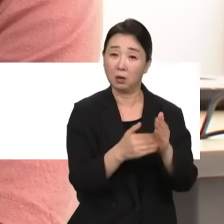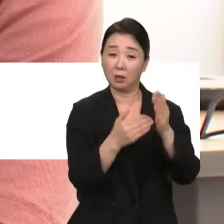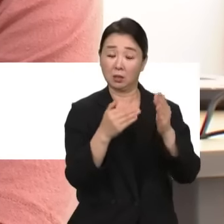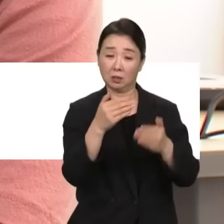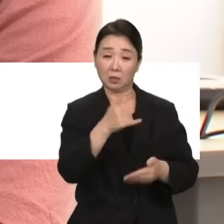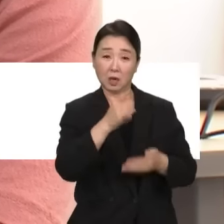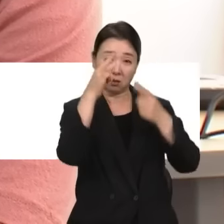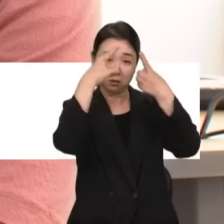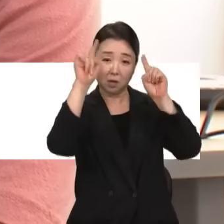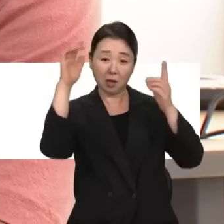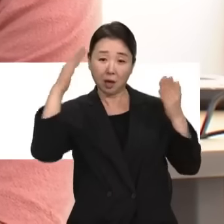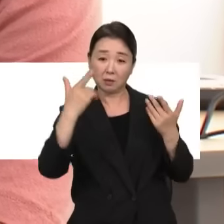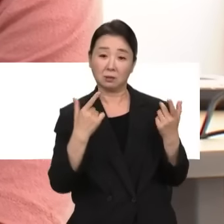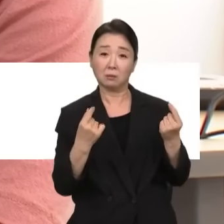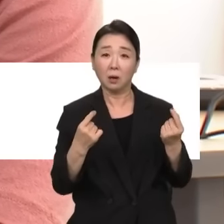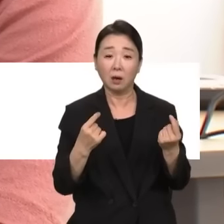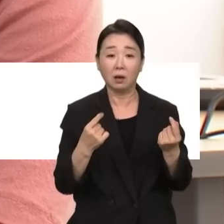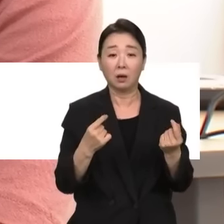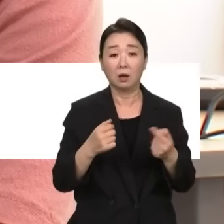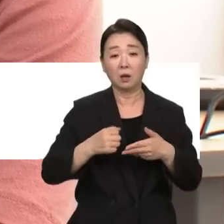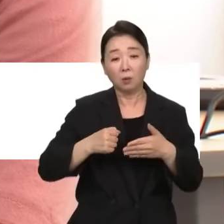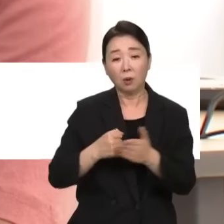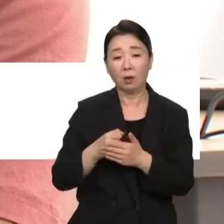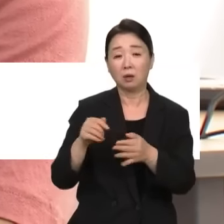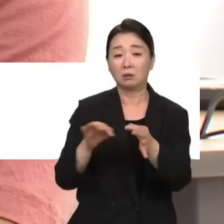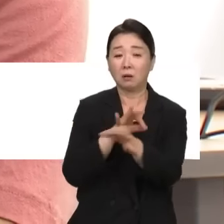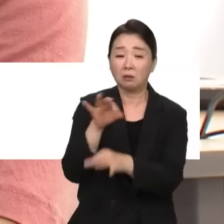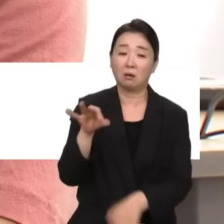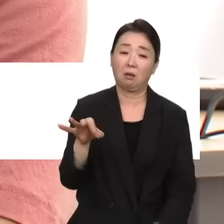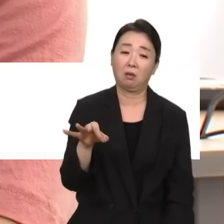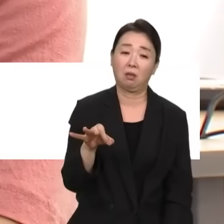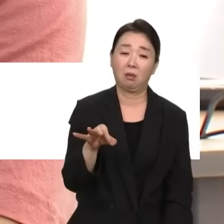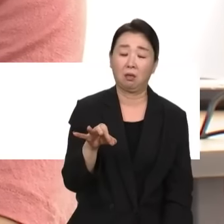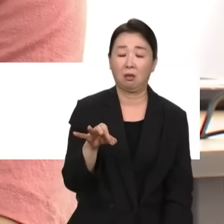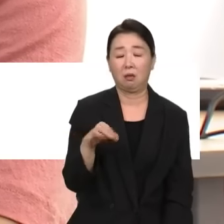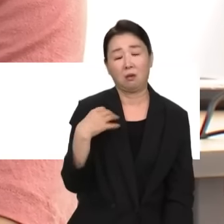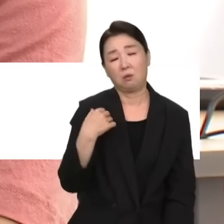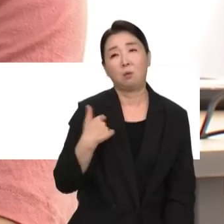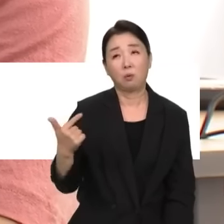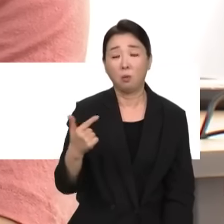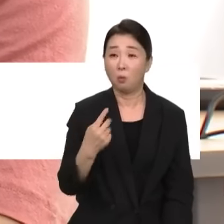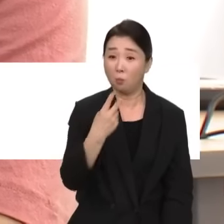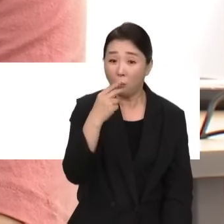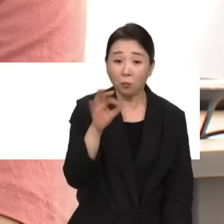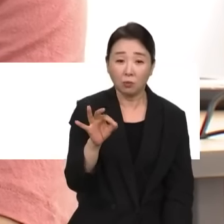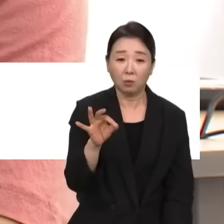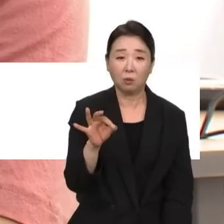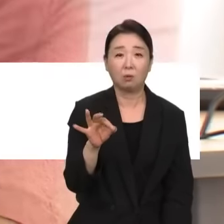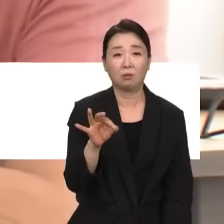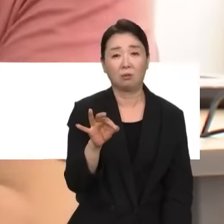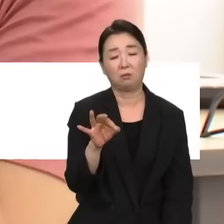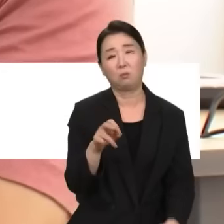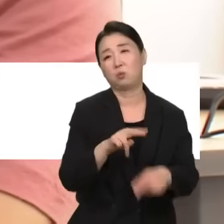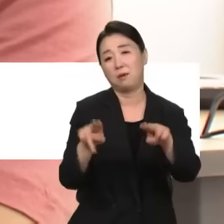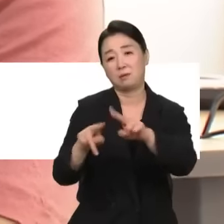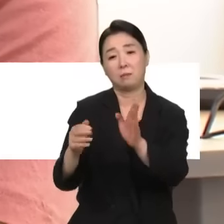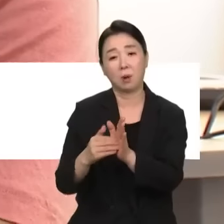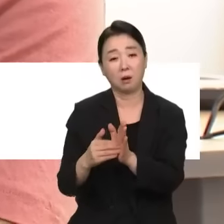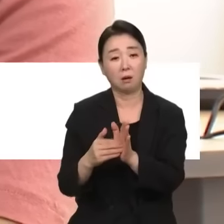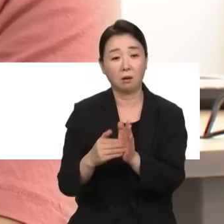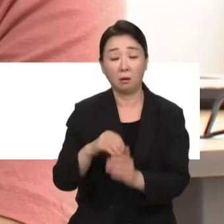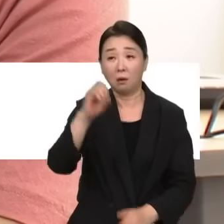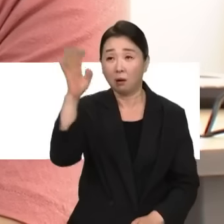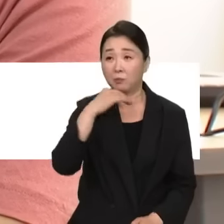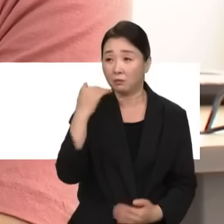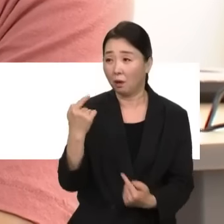부분이니까 이런 경제적 부담이 제일 큰 부분이고요. 보험 같은 경우는 다 해제를 했고요. 그런데 갑자기 나이를 먹게